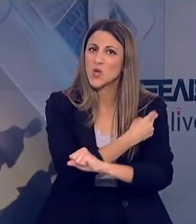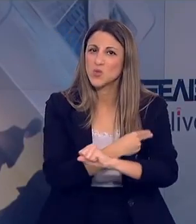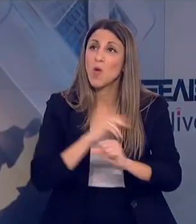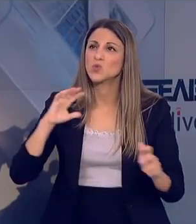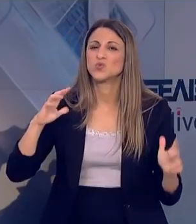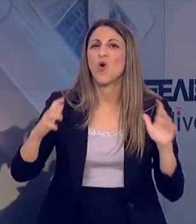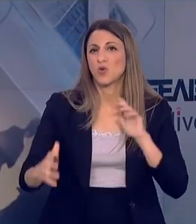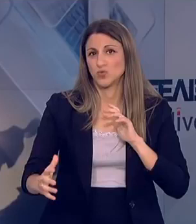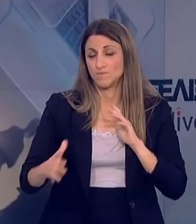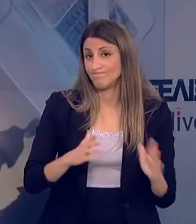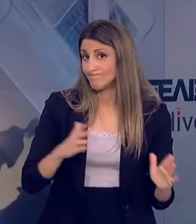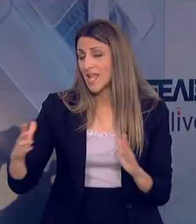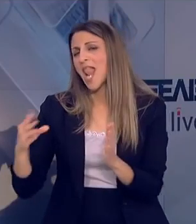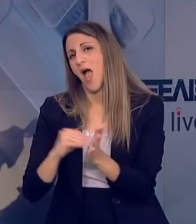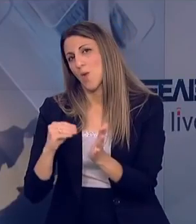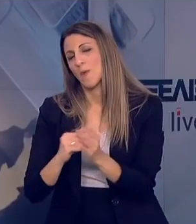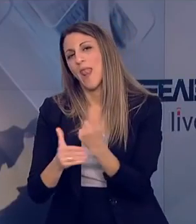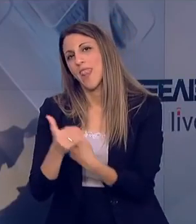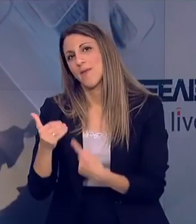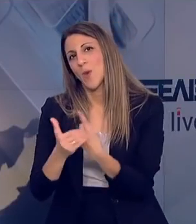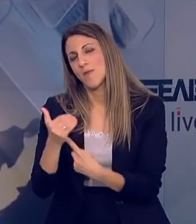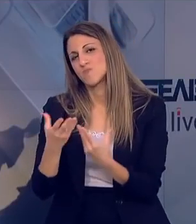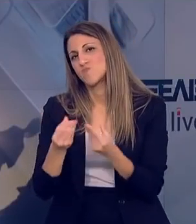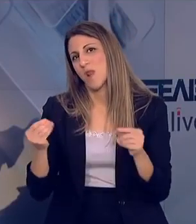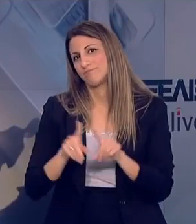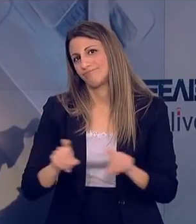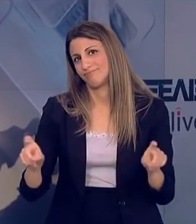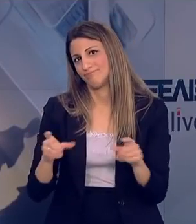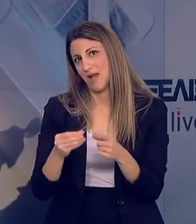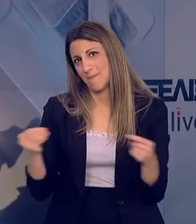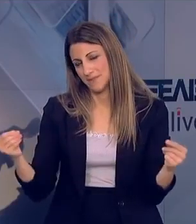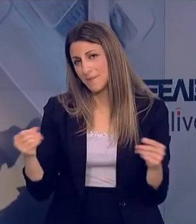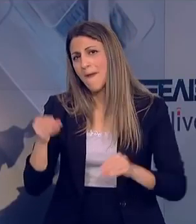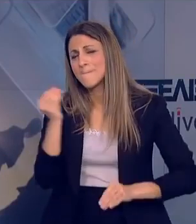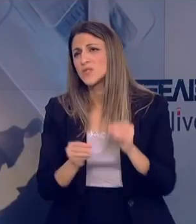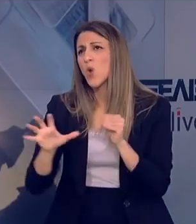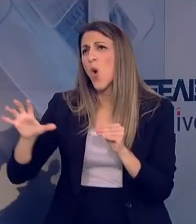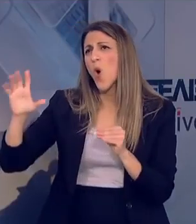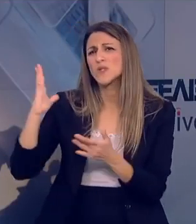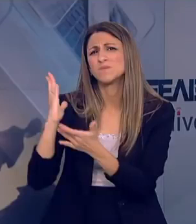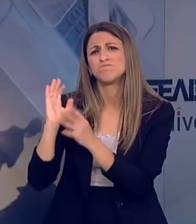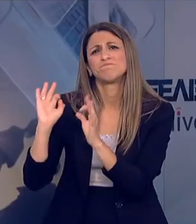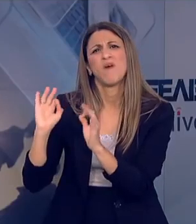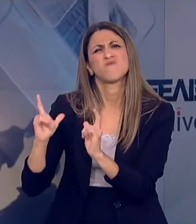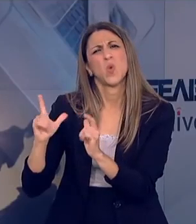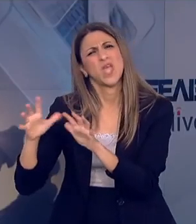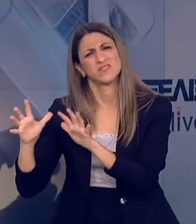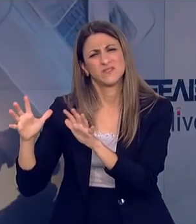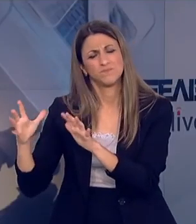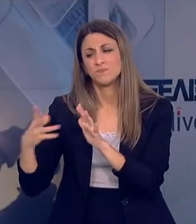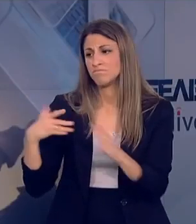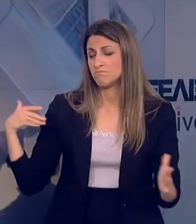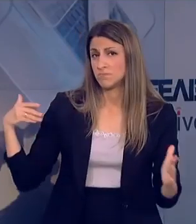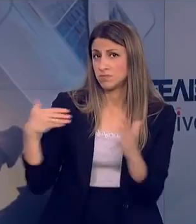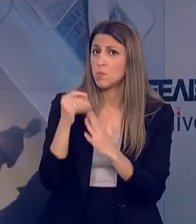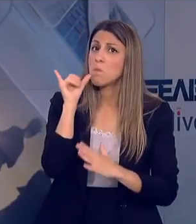Ακόμα όμως υπάρχουν σημαντικές ελλείψεις, ιδιαίτερα στις χώρες με χαμηλά και μέσα εισοδήματα. Όχι μόνο ιστορικά, αλλά